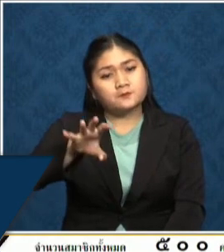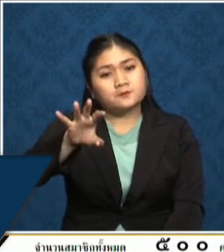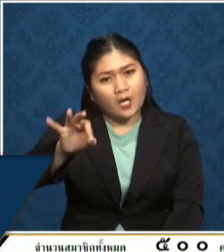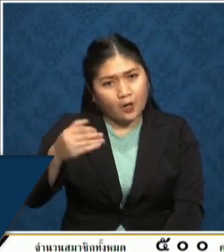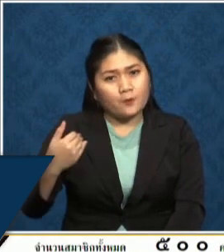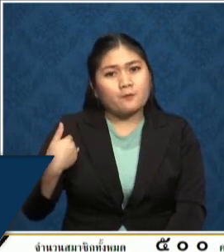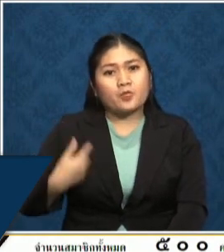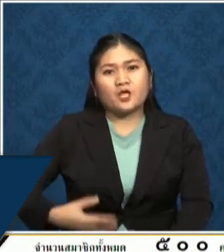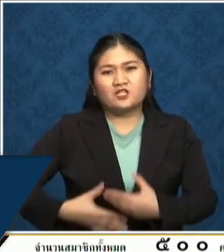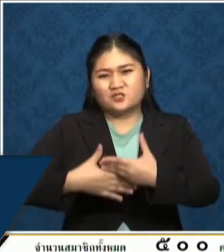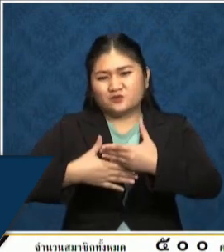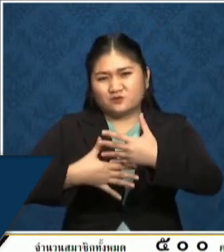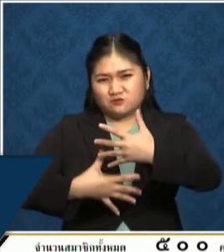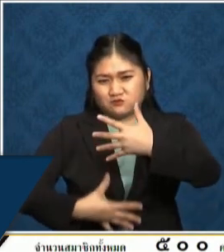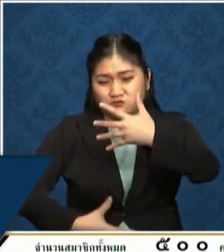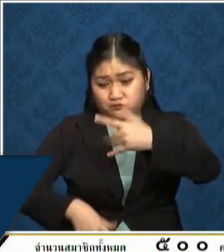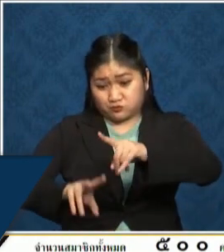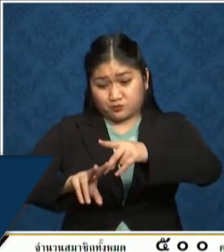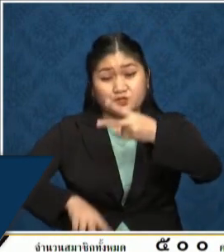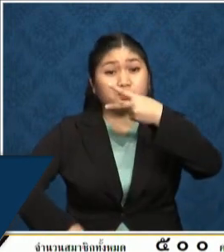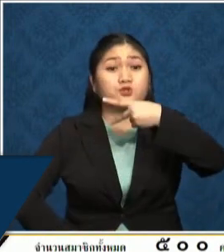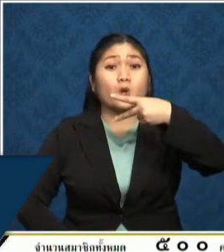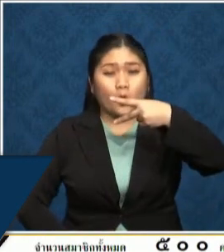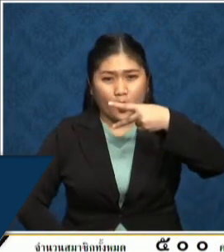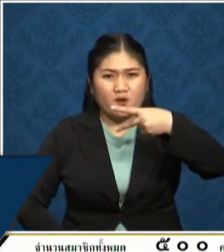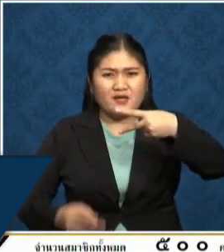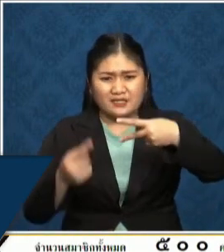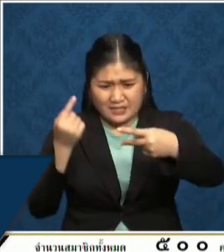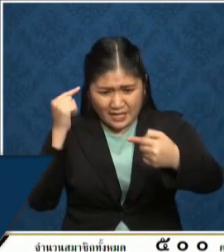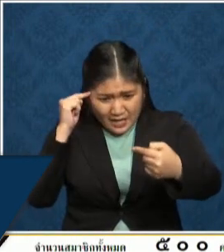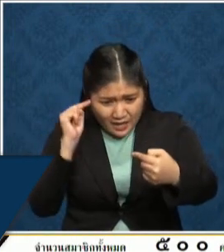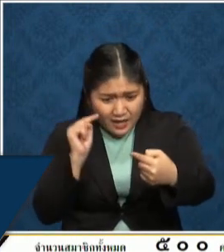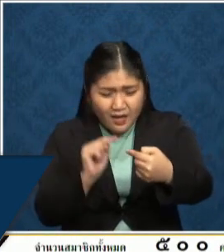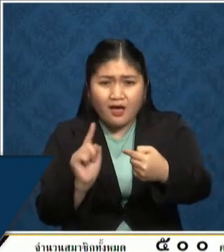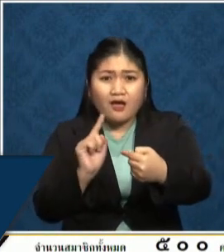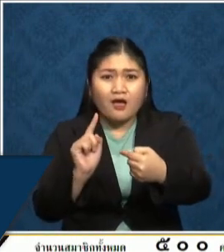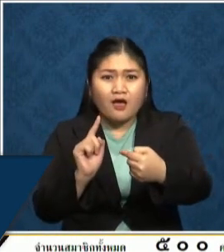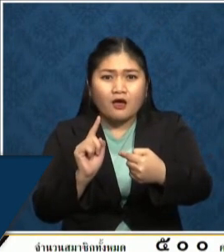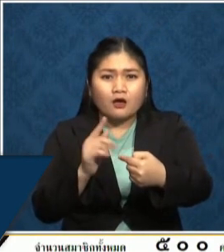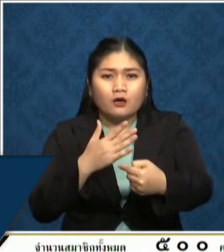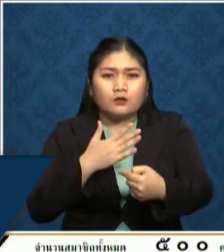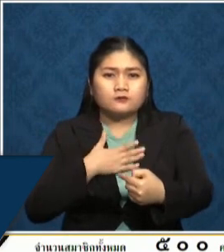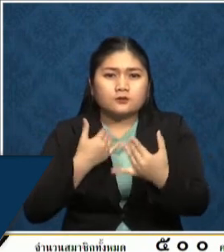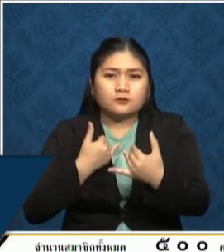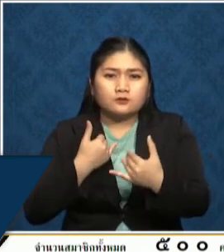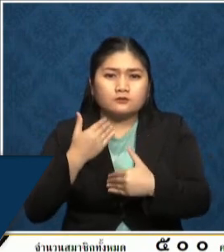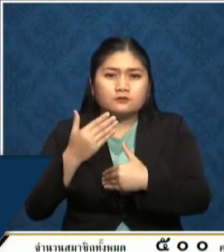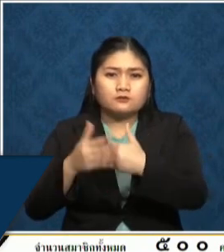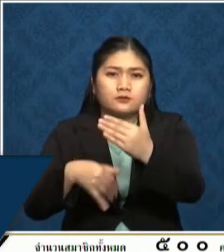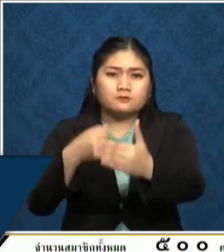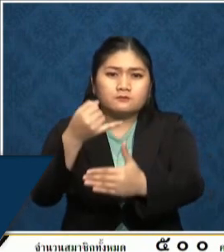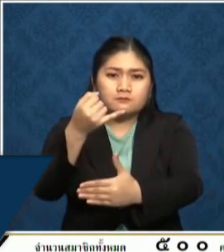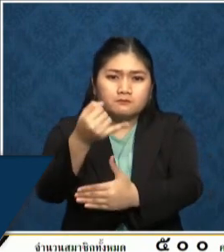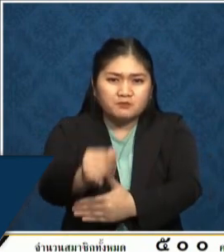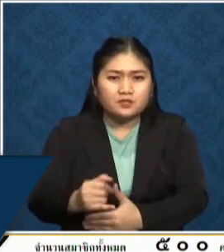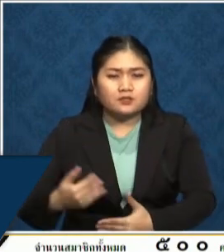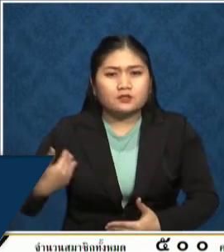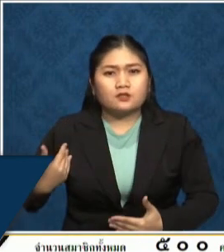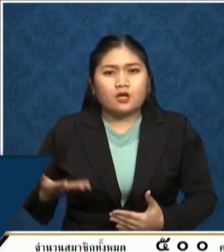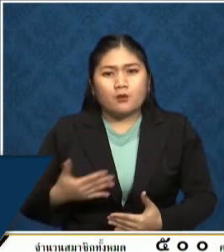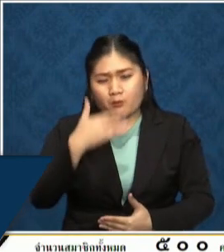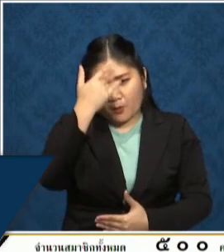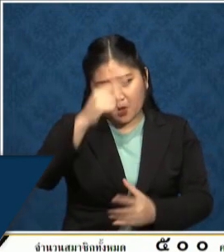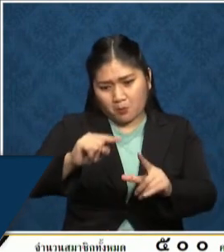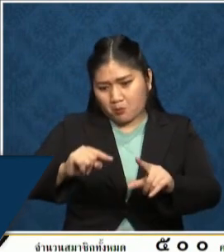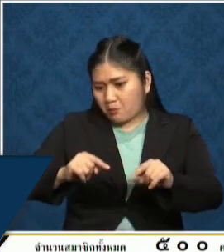มีอย่างน้อยที่สุด 2 ข้อด้วยกันที่สท้อนได้เหนว่าเรากำลังเดินผิดทางเพระท่านไม่ได้